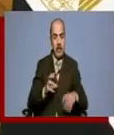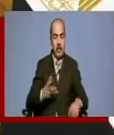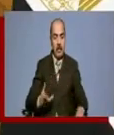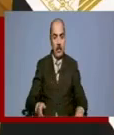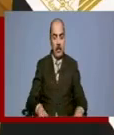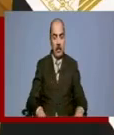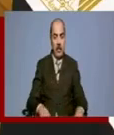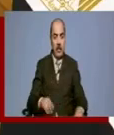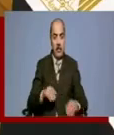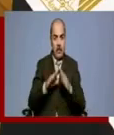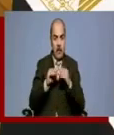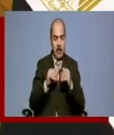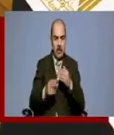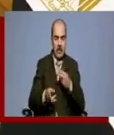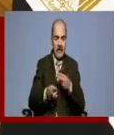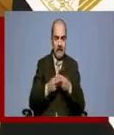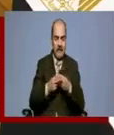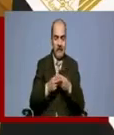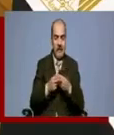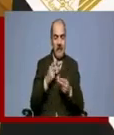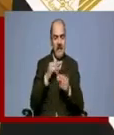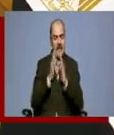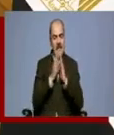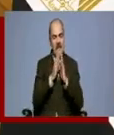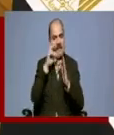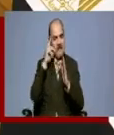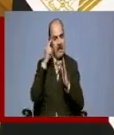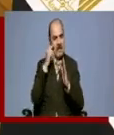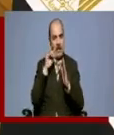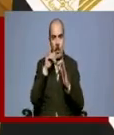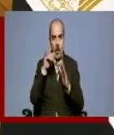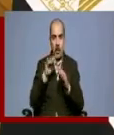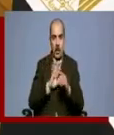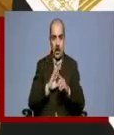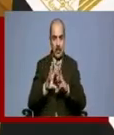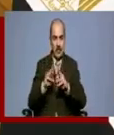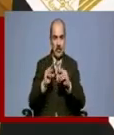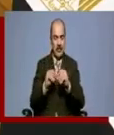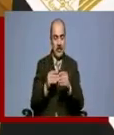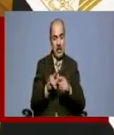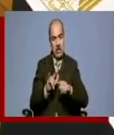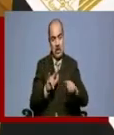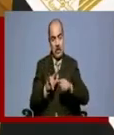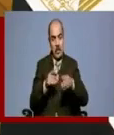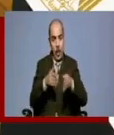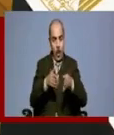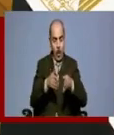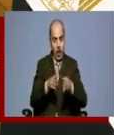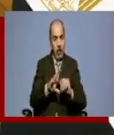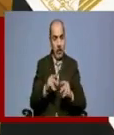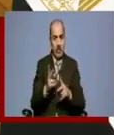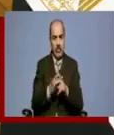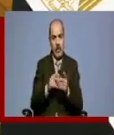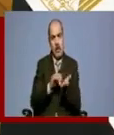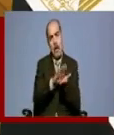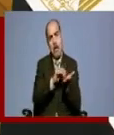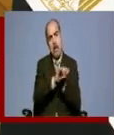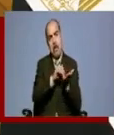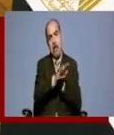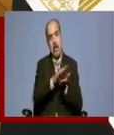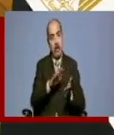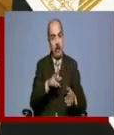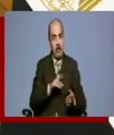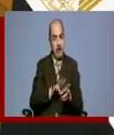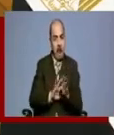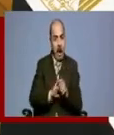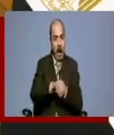انه ينزل بالماليه وامام النصب التذكاري النصب التذكاري ده تخليد للي احنا عملناه في الاسرائيليين في شهر اكتوبر